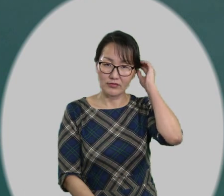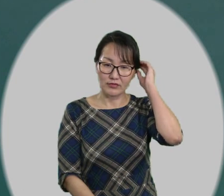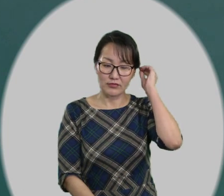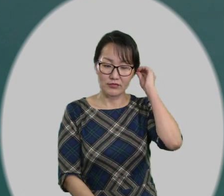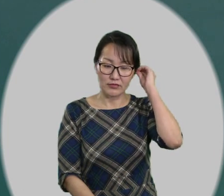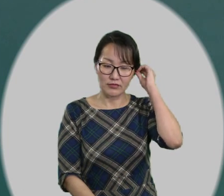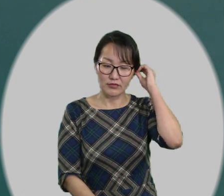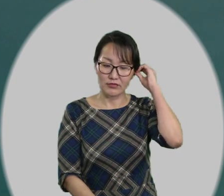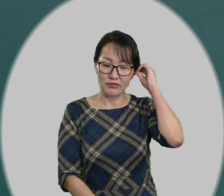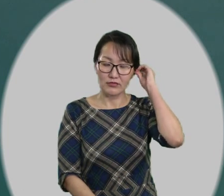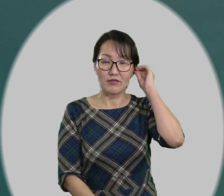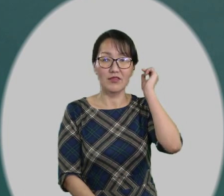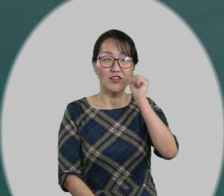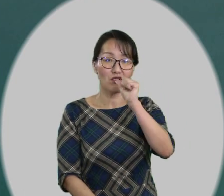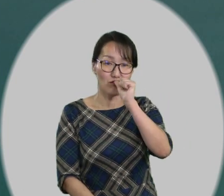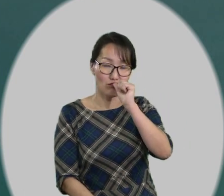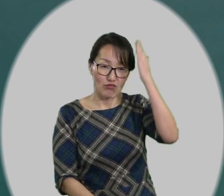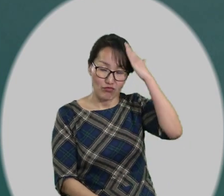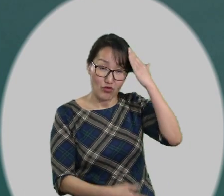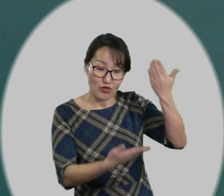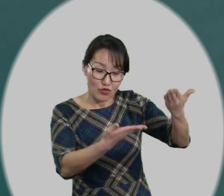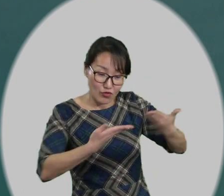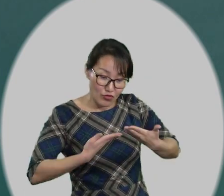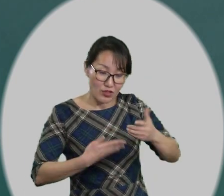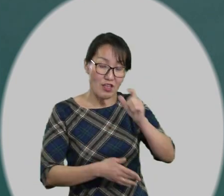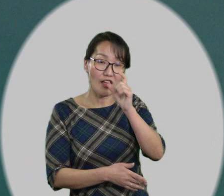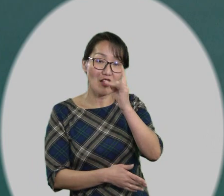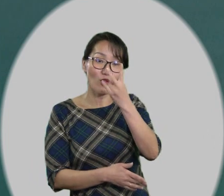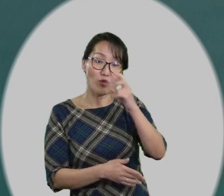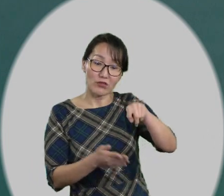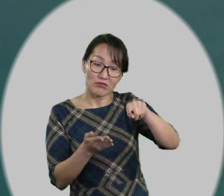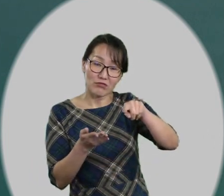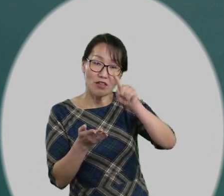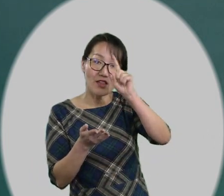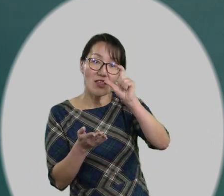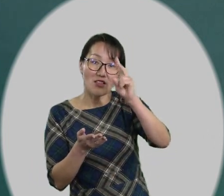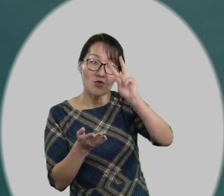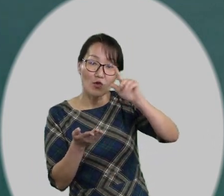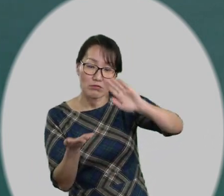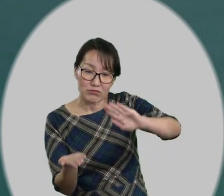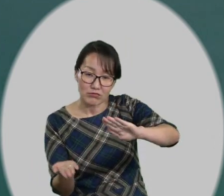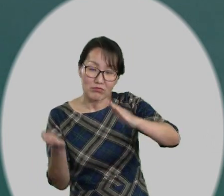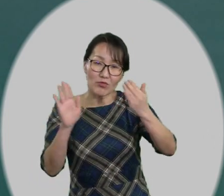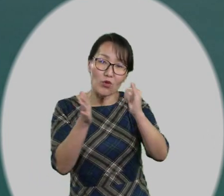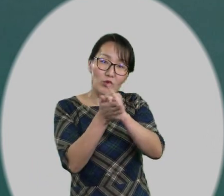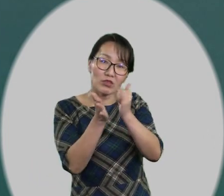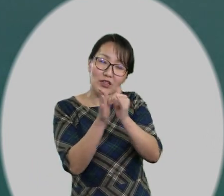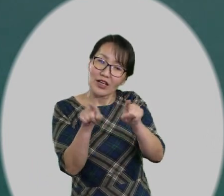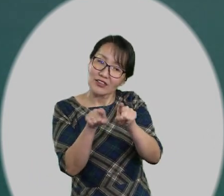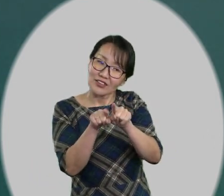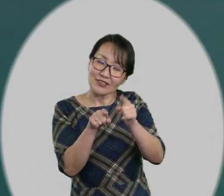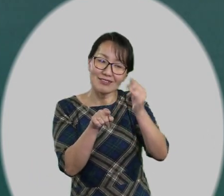За эрхлүүлэн гэдэг үгийг за ямар хэл зүгтээ утга нь ижил байж болох